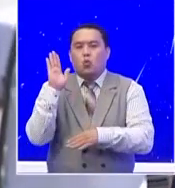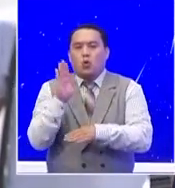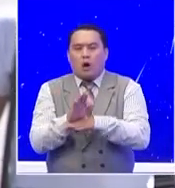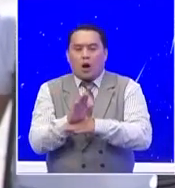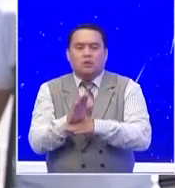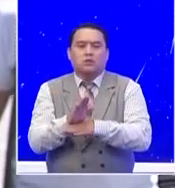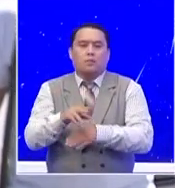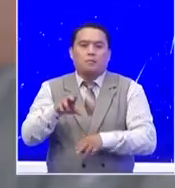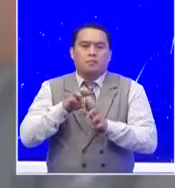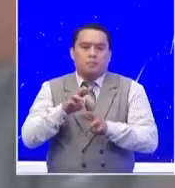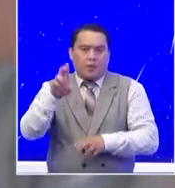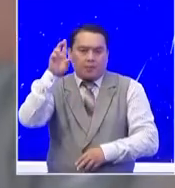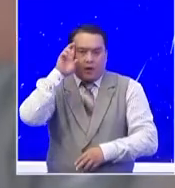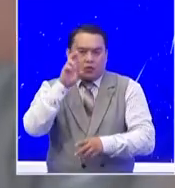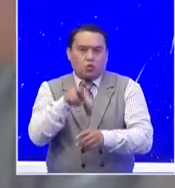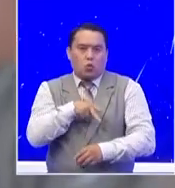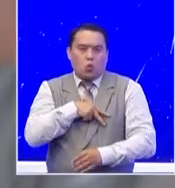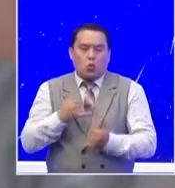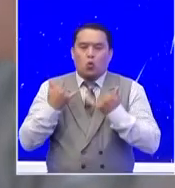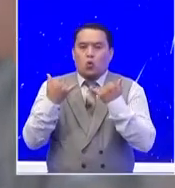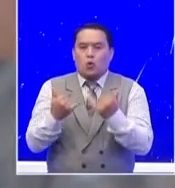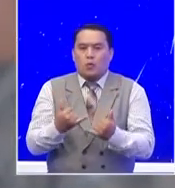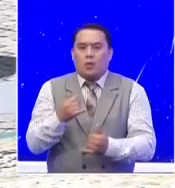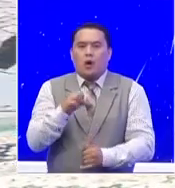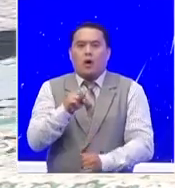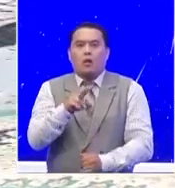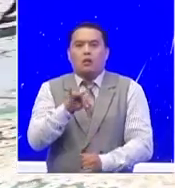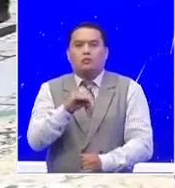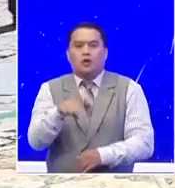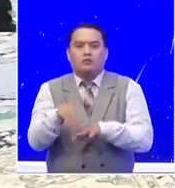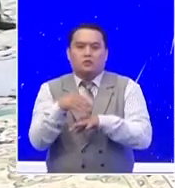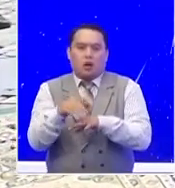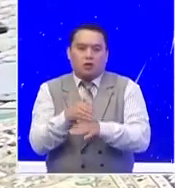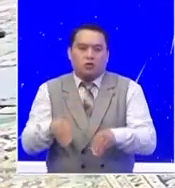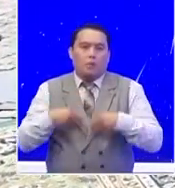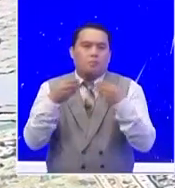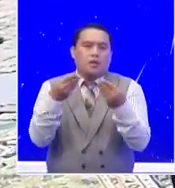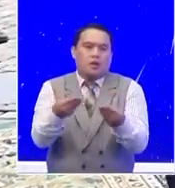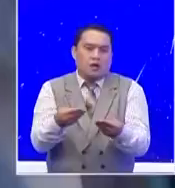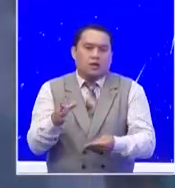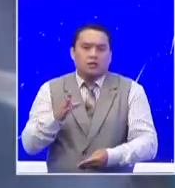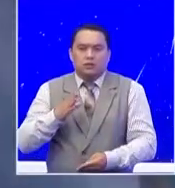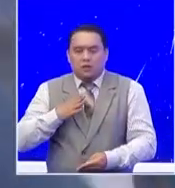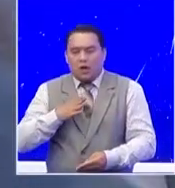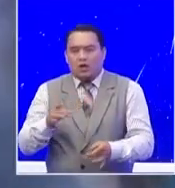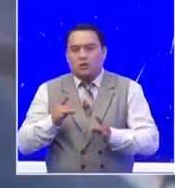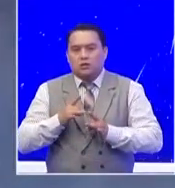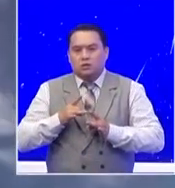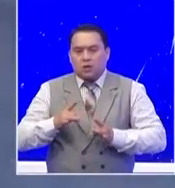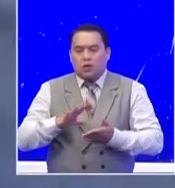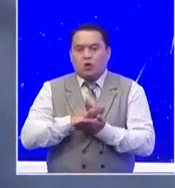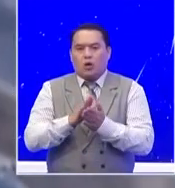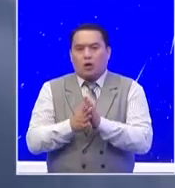сәйкес мемлекеттік награда құрмет ордені марқұм Бегалиден Алашбаевтың жары Дамира Нуриддин қызына берілді. Салтанатты табыстау